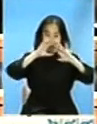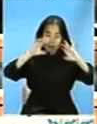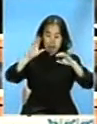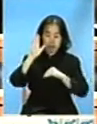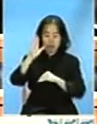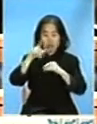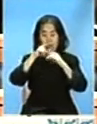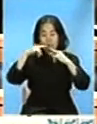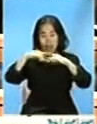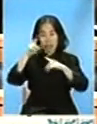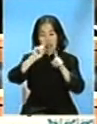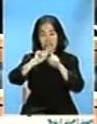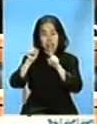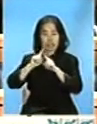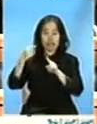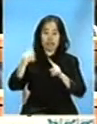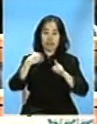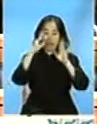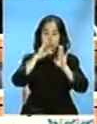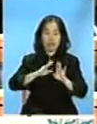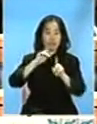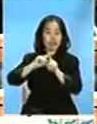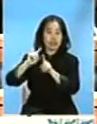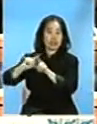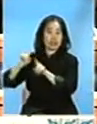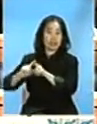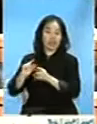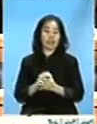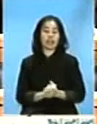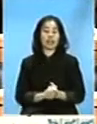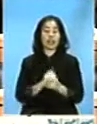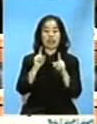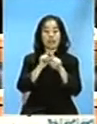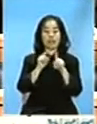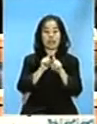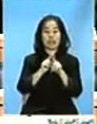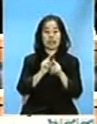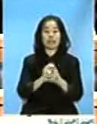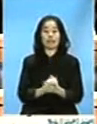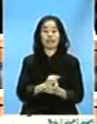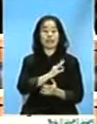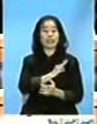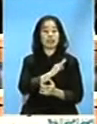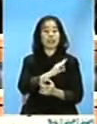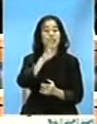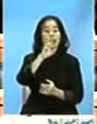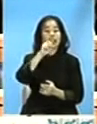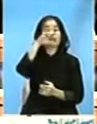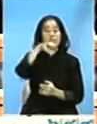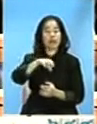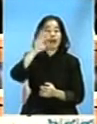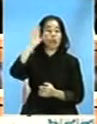นะครับเพราะว่ามันจะมาจากหลากหลายก็เหมือนกับสมาชิกวุฒิสภาของประเทศฟิลิ